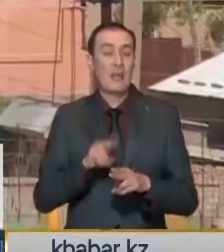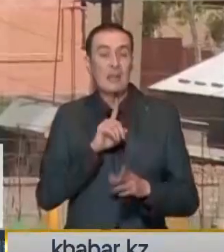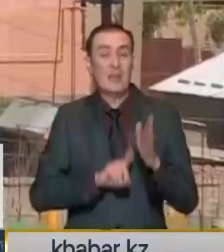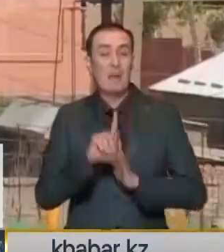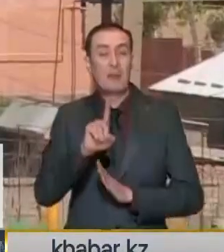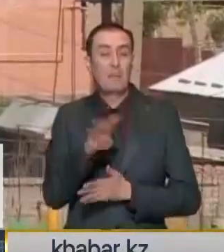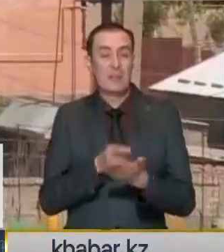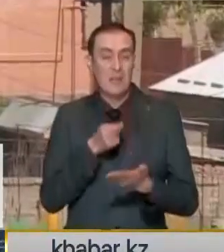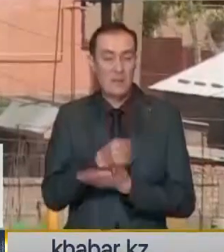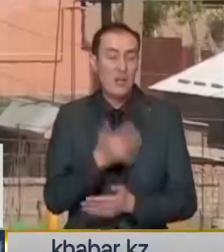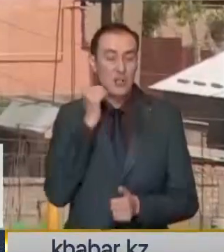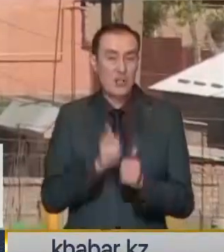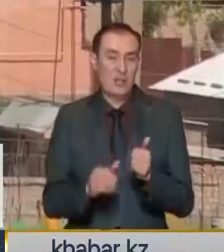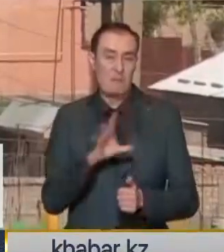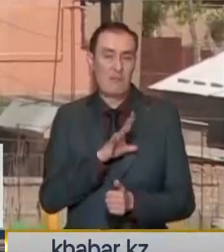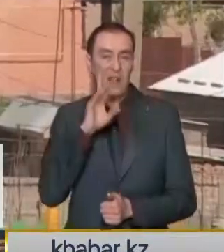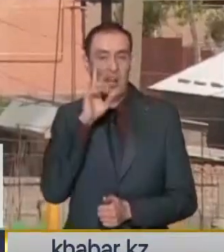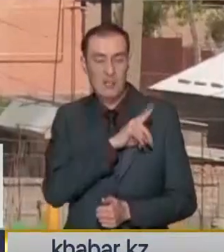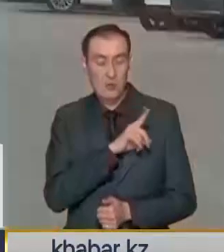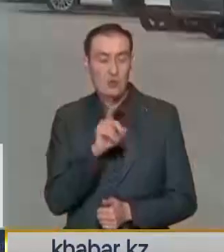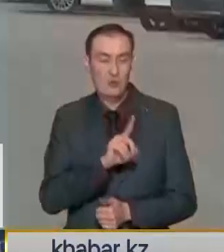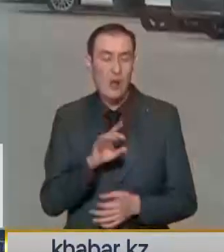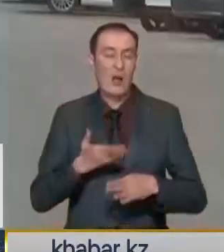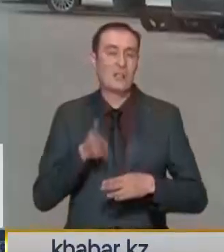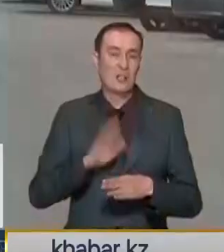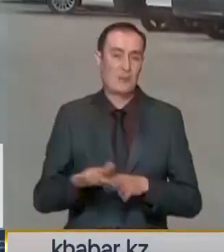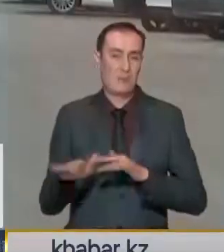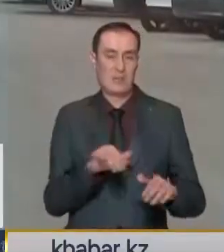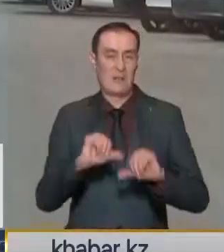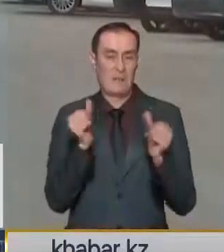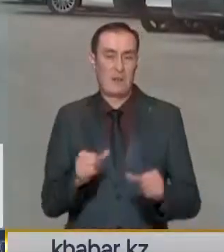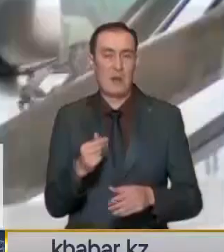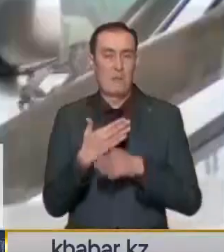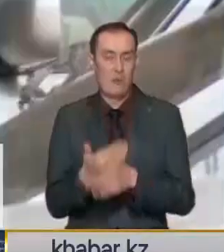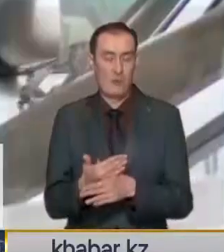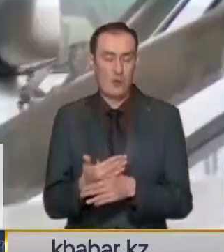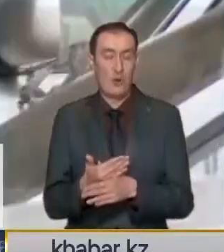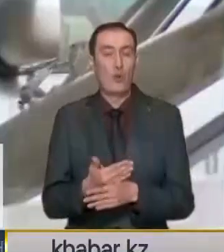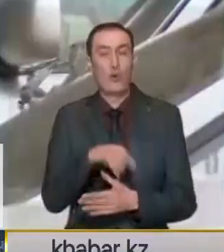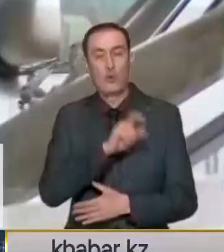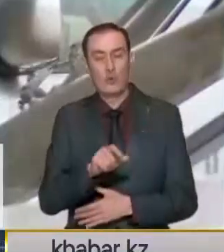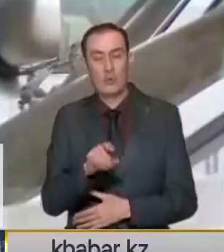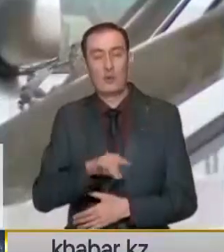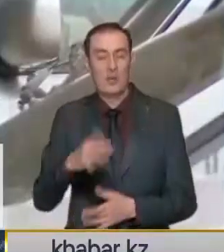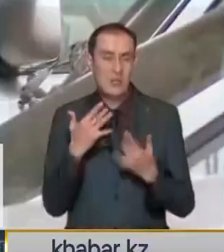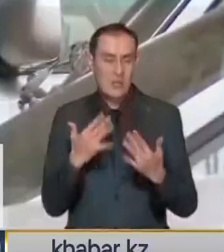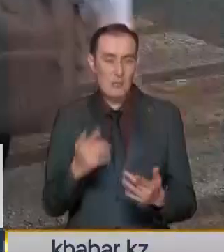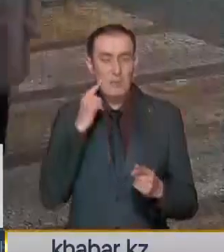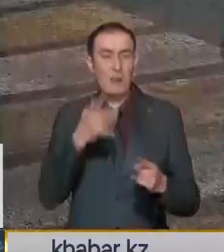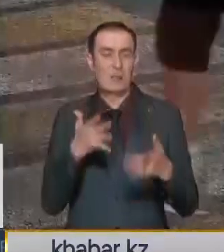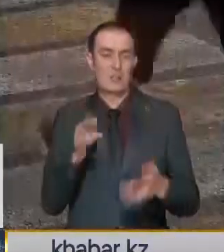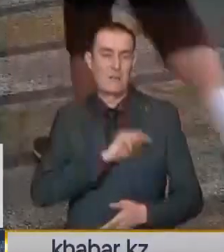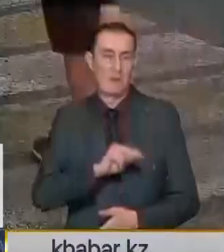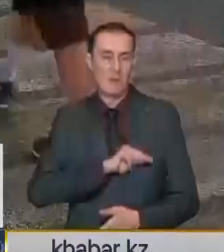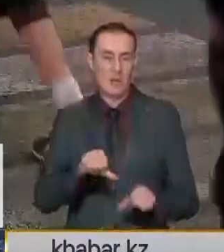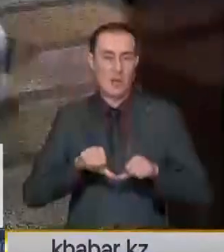подачи заявок люди часто совершают ошибки, что осложняет процесс получения помощи. Однако жители района требуют прозрачности в